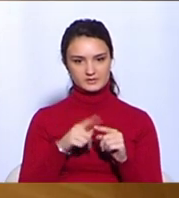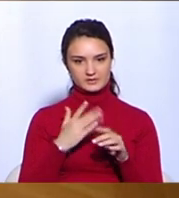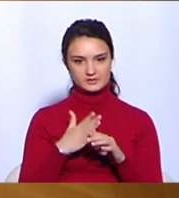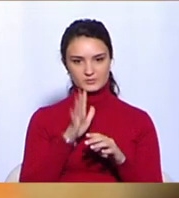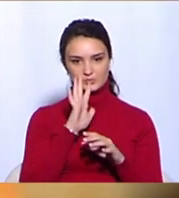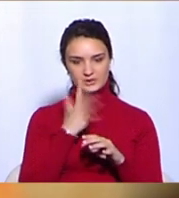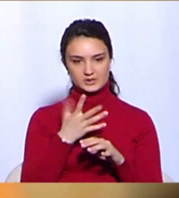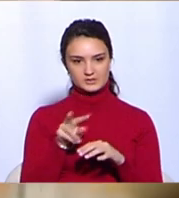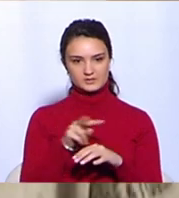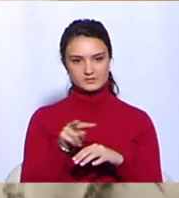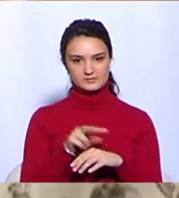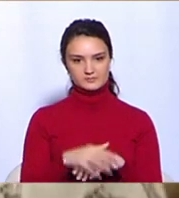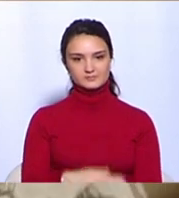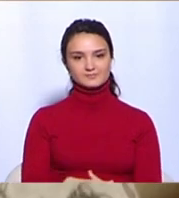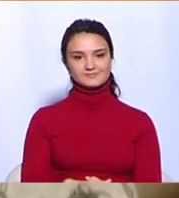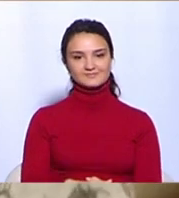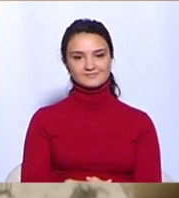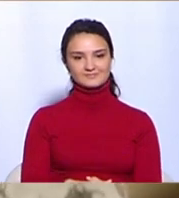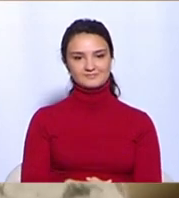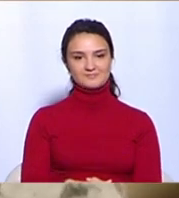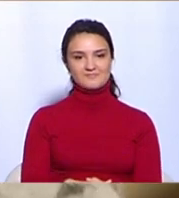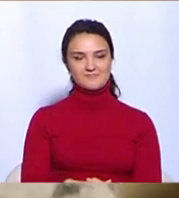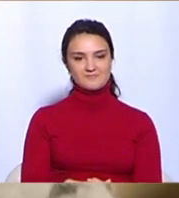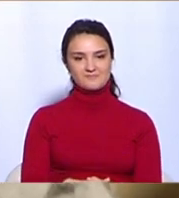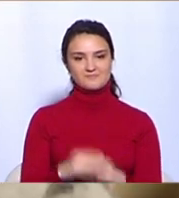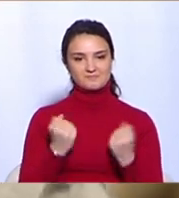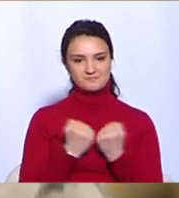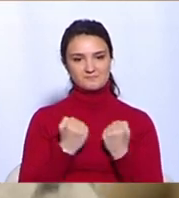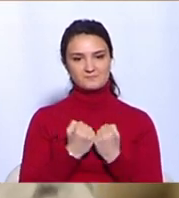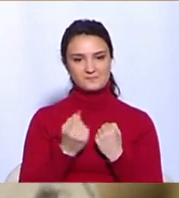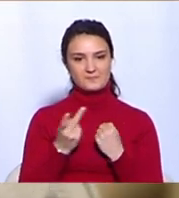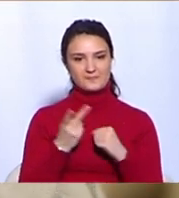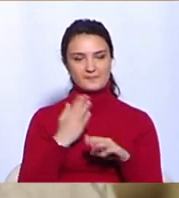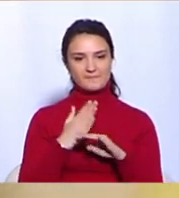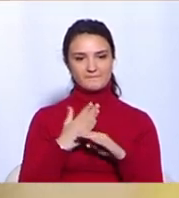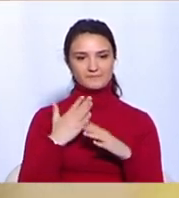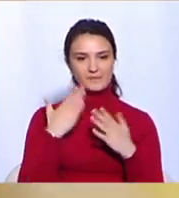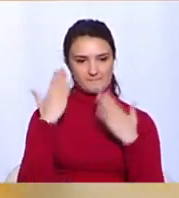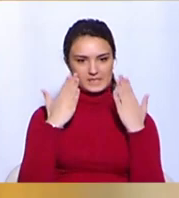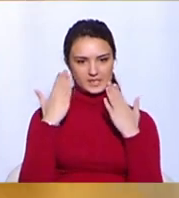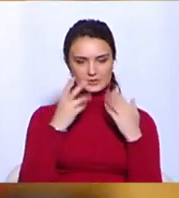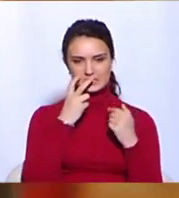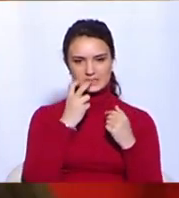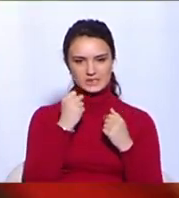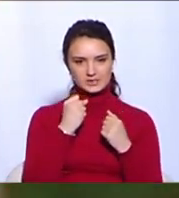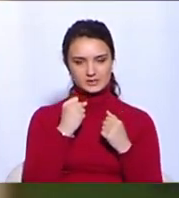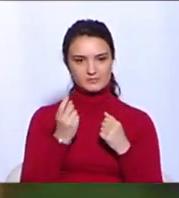არიან 5 წლის. სესილი და გავრიელი ტყუპები არიან, სიარულები,